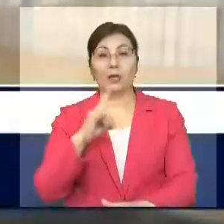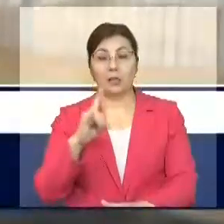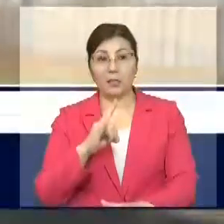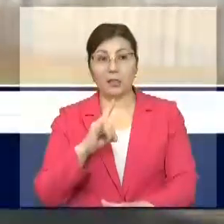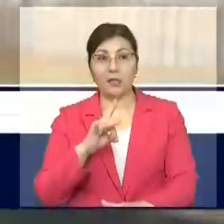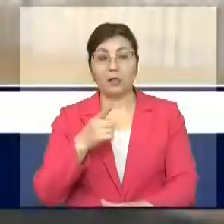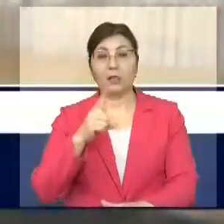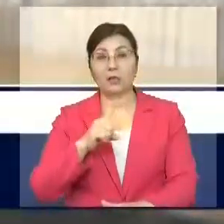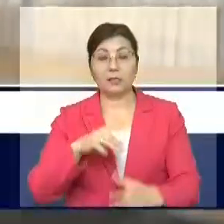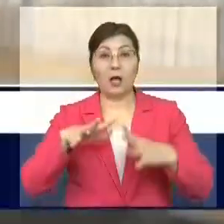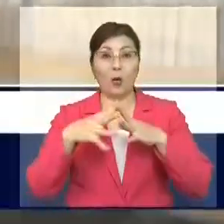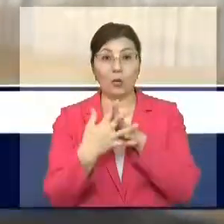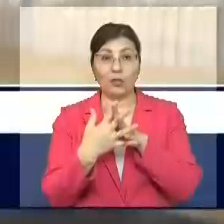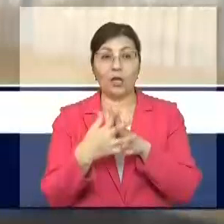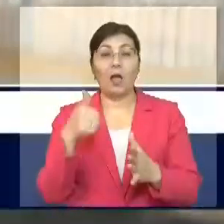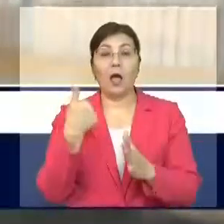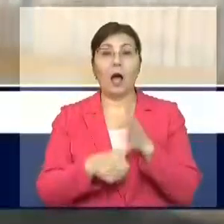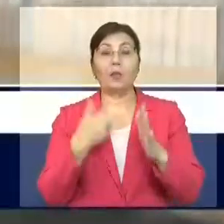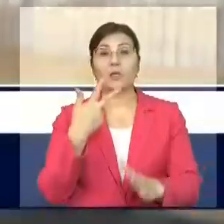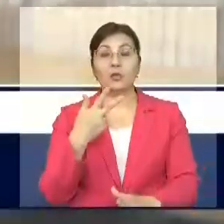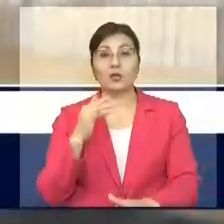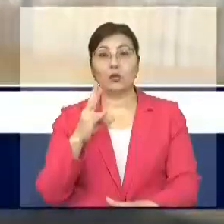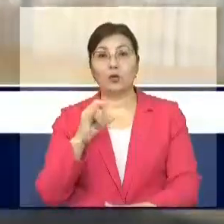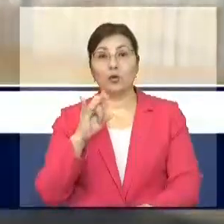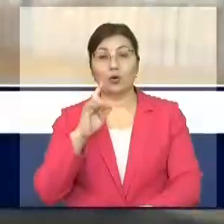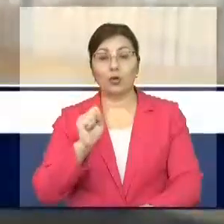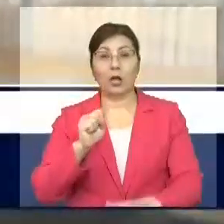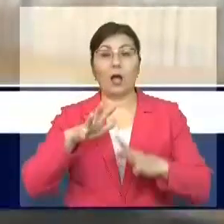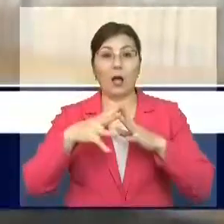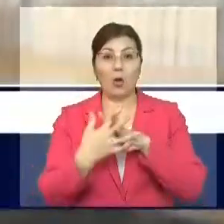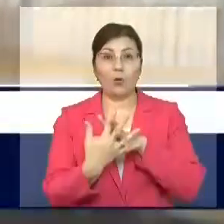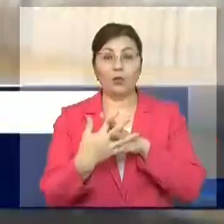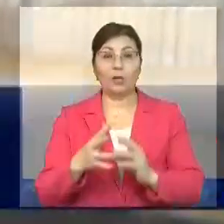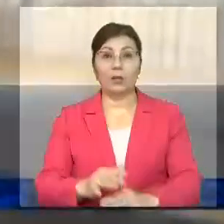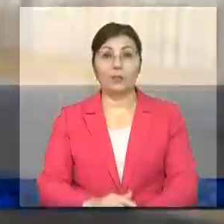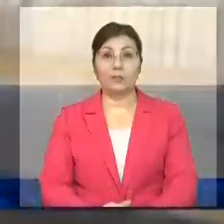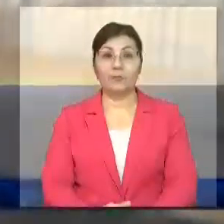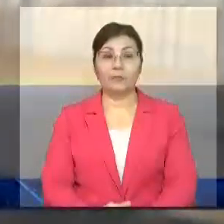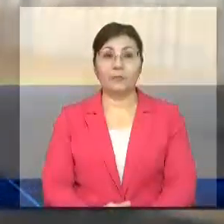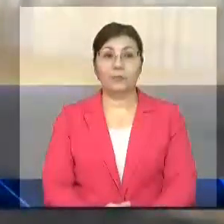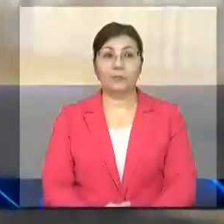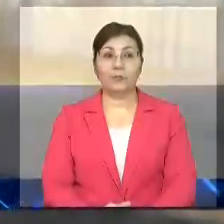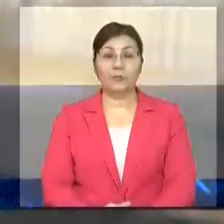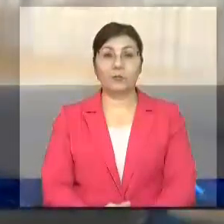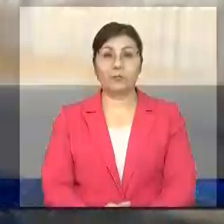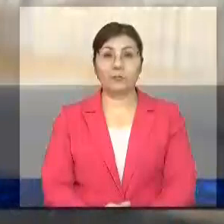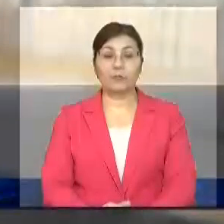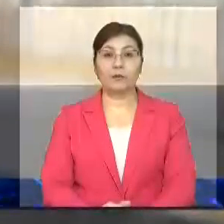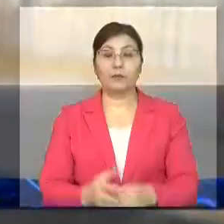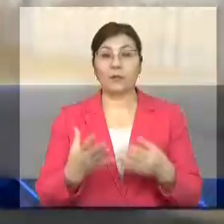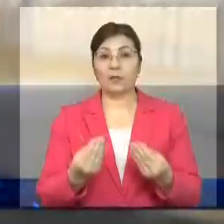Ырғыз селосында 63-і Нұра селосының Нұра селосының орталығында,